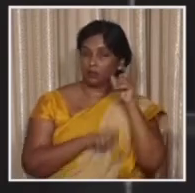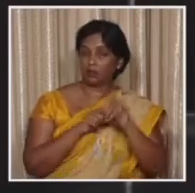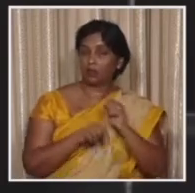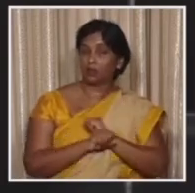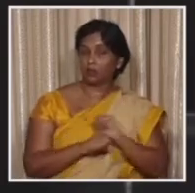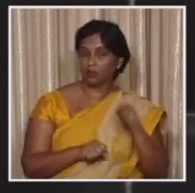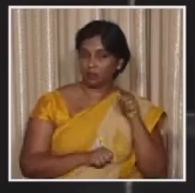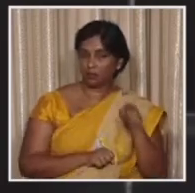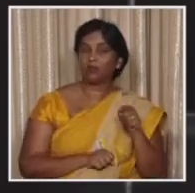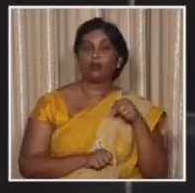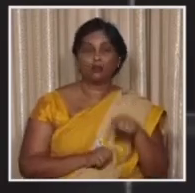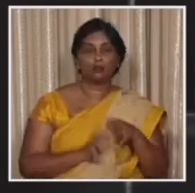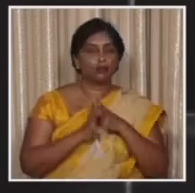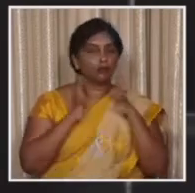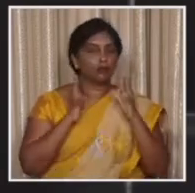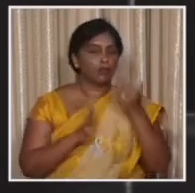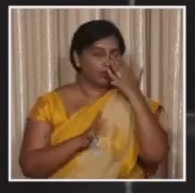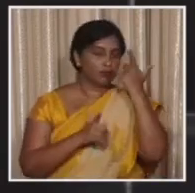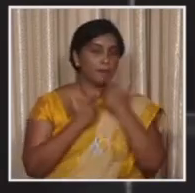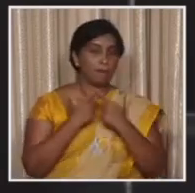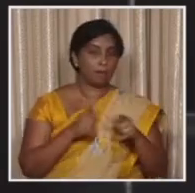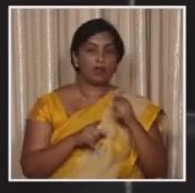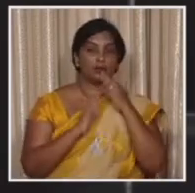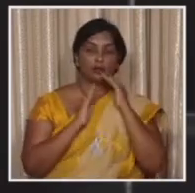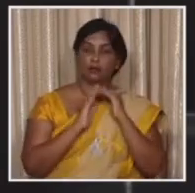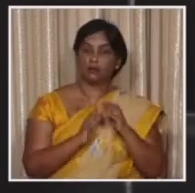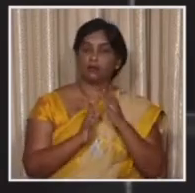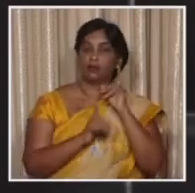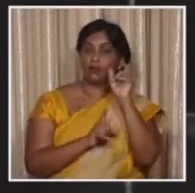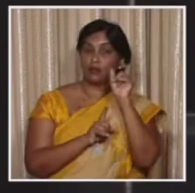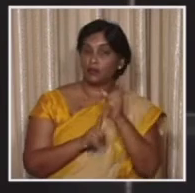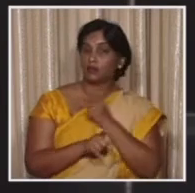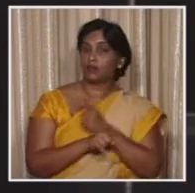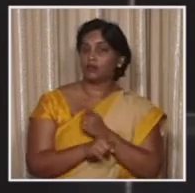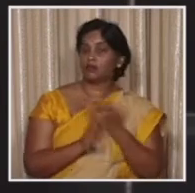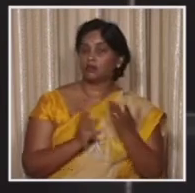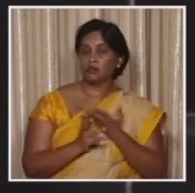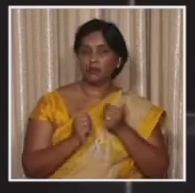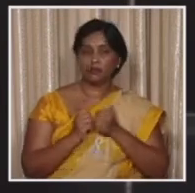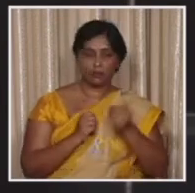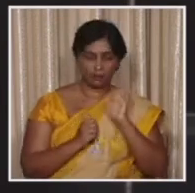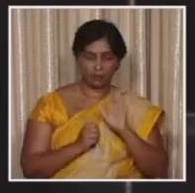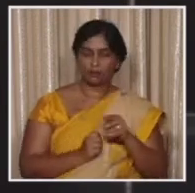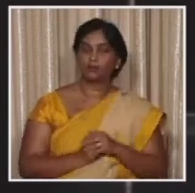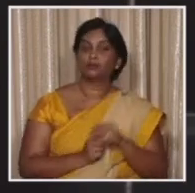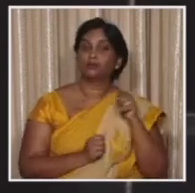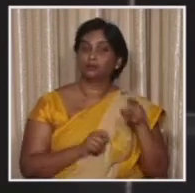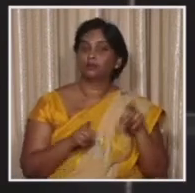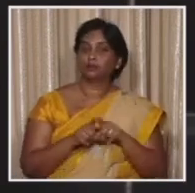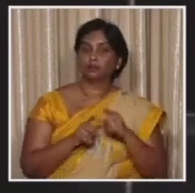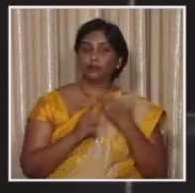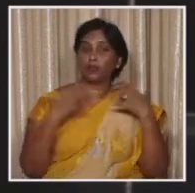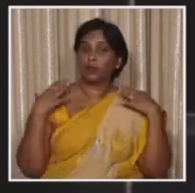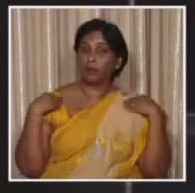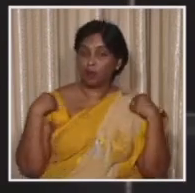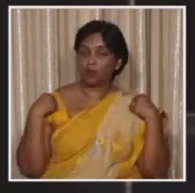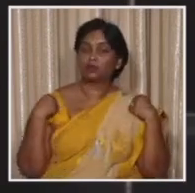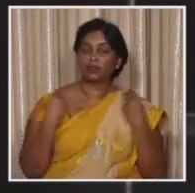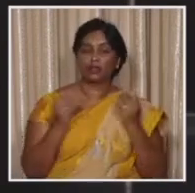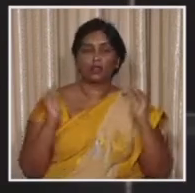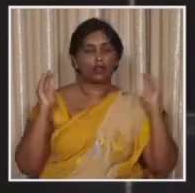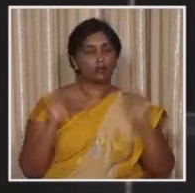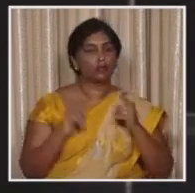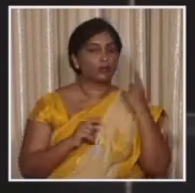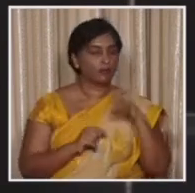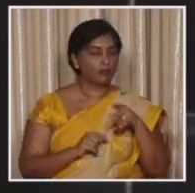නොසිටීම හේතුවෙන් අද බොහෝ ද්‍රවිඩ මාධ්‍ය පාසල්වල ඇතැම් විෂයන් ඉගැන්වීම කළ නොහැකි තත්ත්වයක් පවතිනවා. ඒ සඳහා පහසුකම් ඉතා සීමිතව